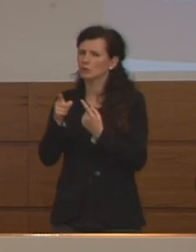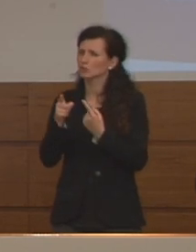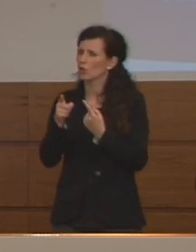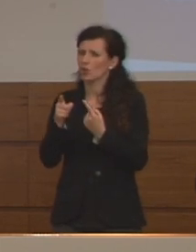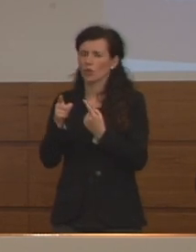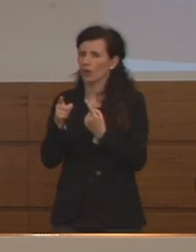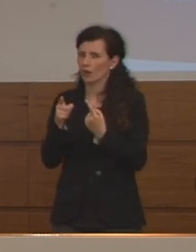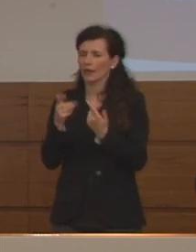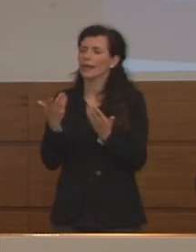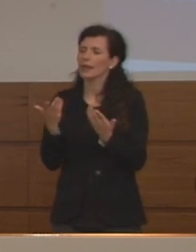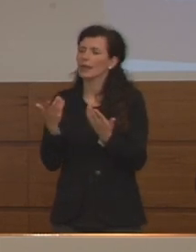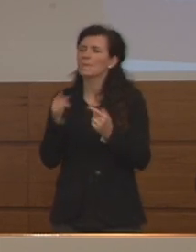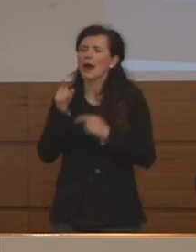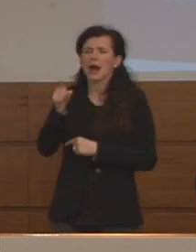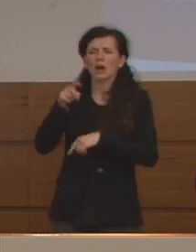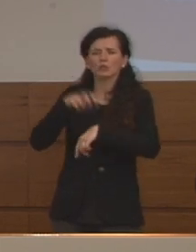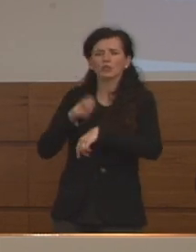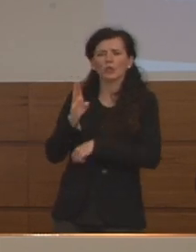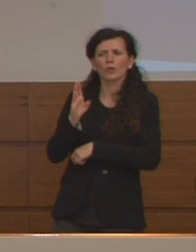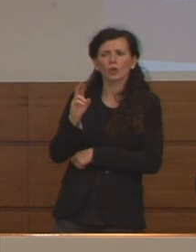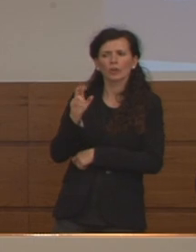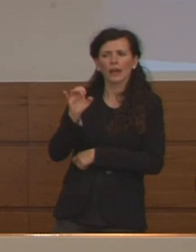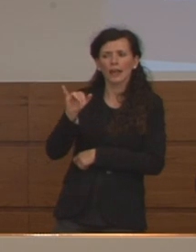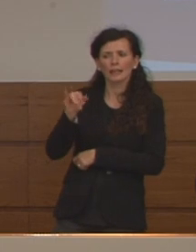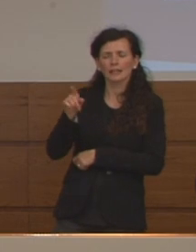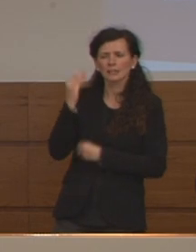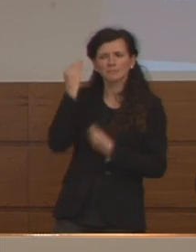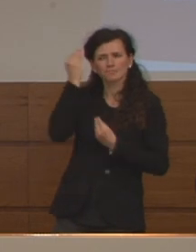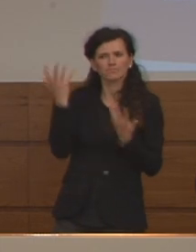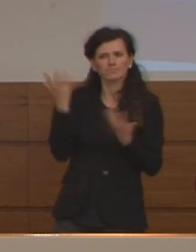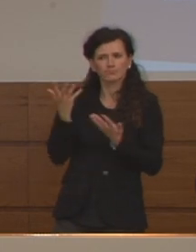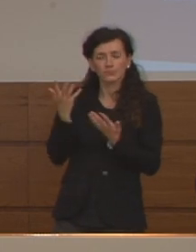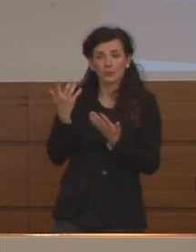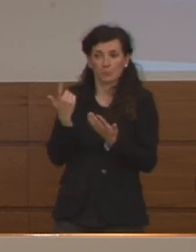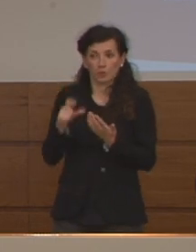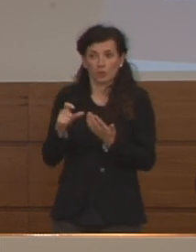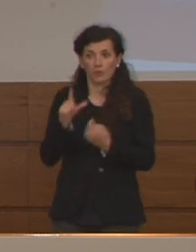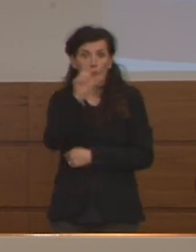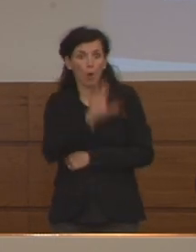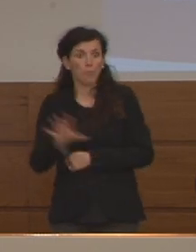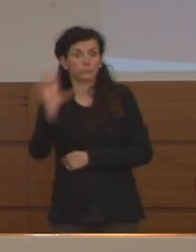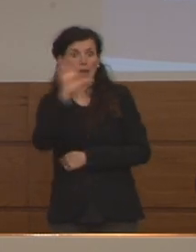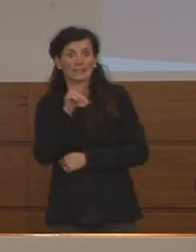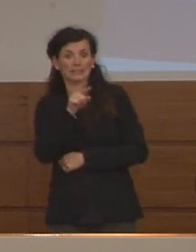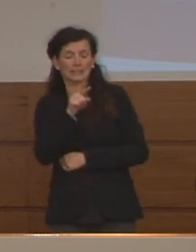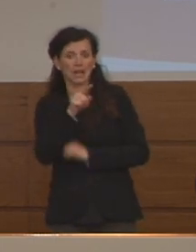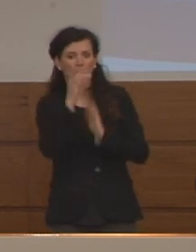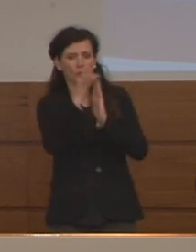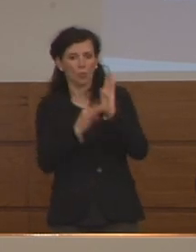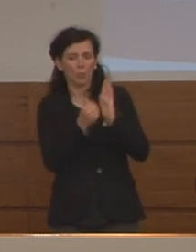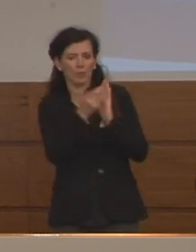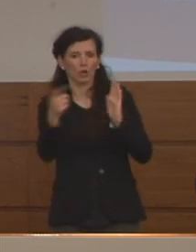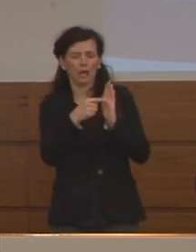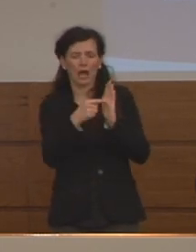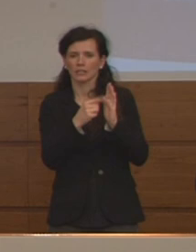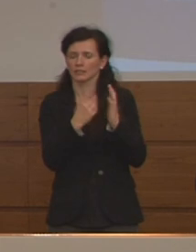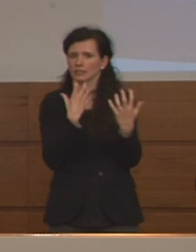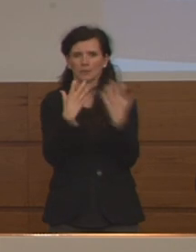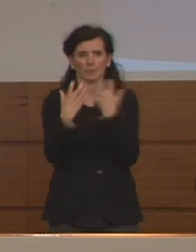apparire su questa situazione della lombardia e rispetto a tutti gli altri dati emerge in maniera lampante